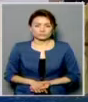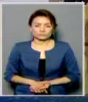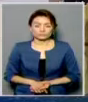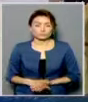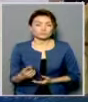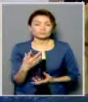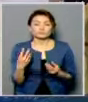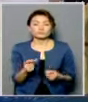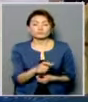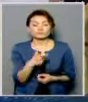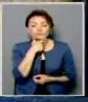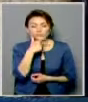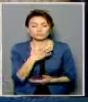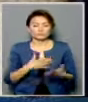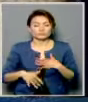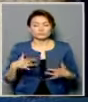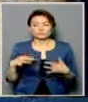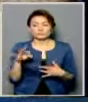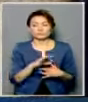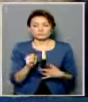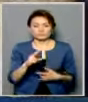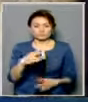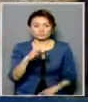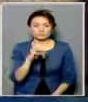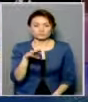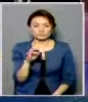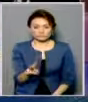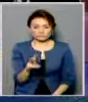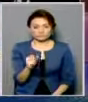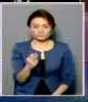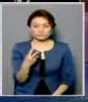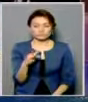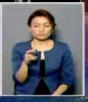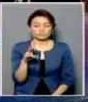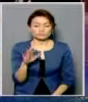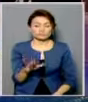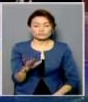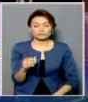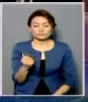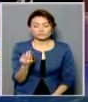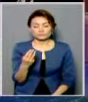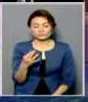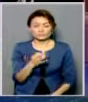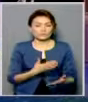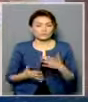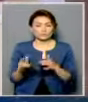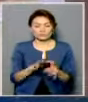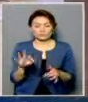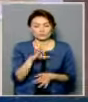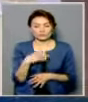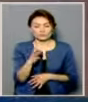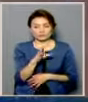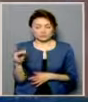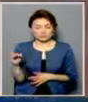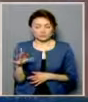В первый день зрители порадовали постановкой «Алдаспан» Ерсаина Тлеубая. Спектакль о Жумабеке Ташенове, общественном деятеле, который в